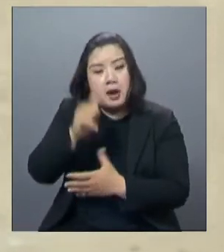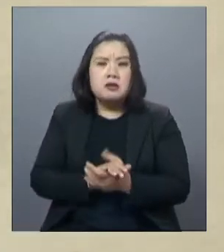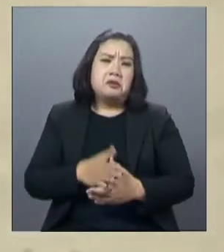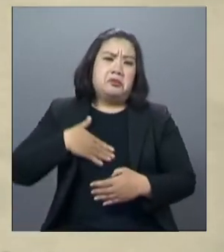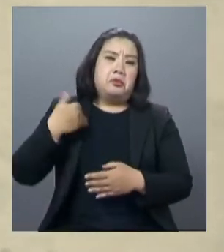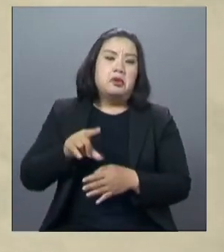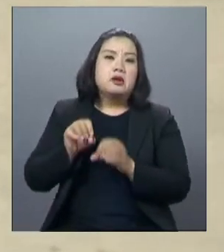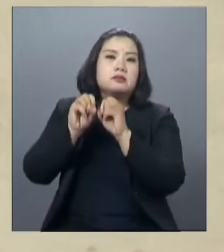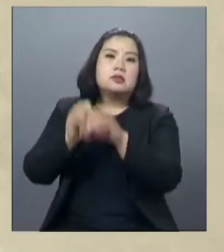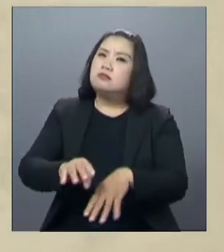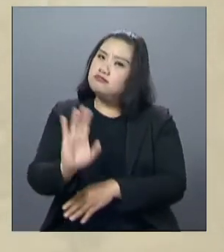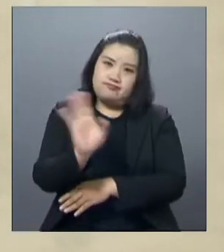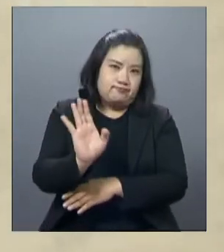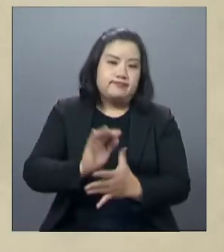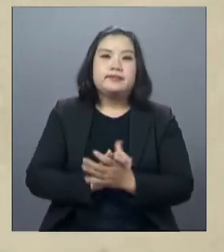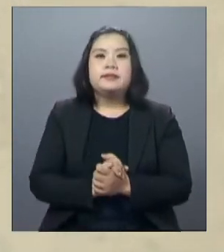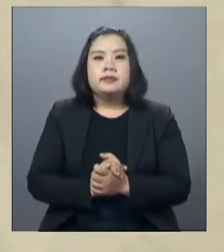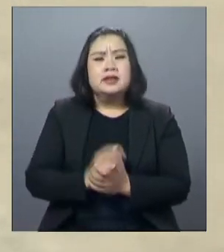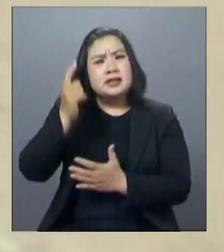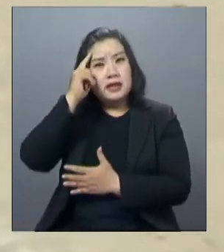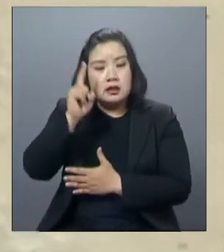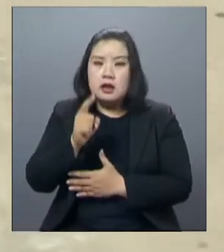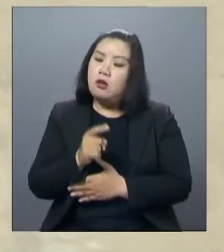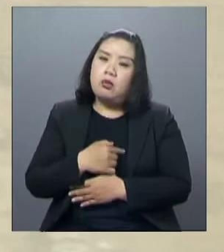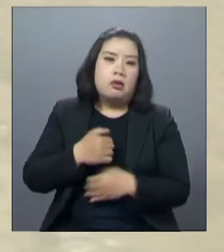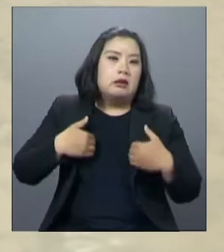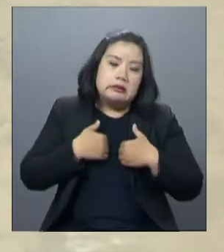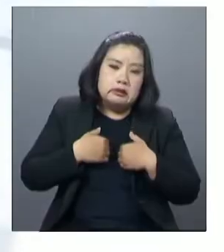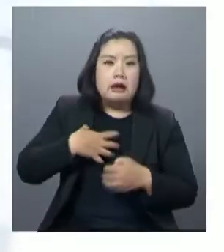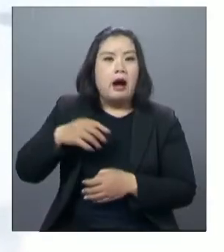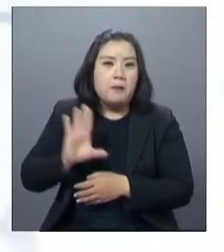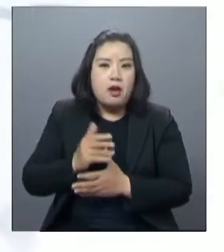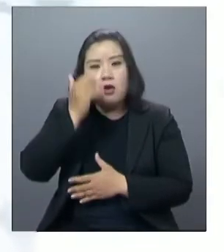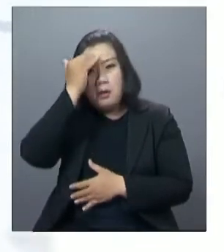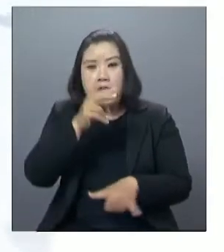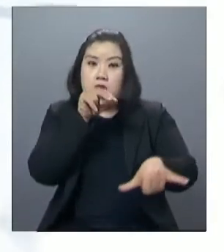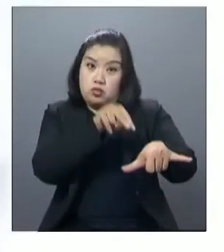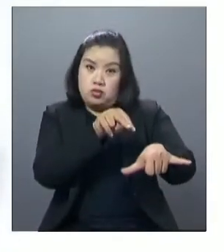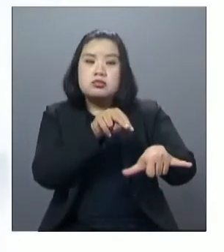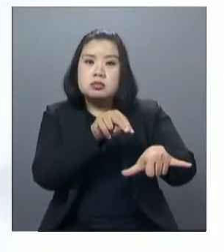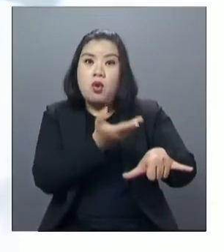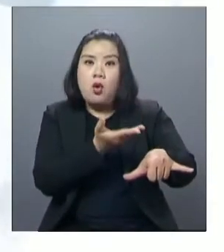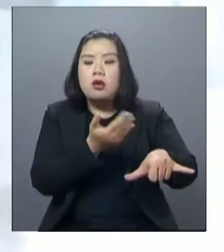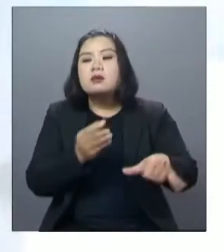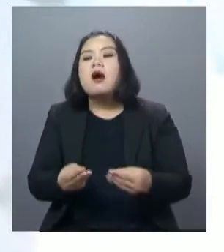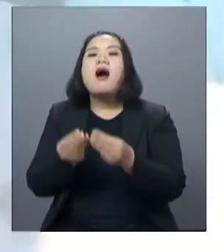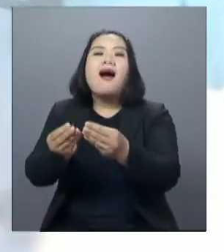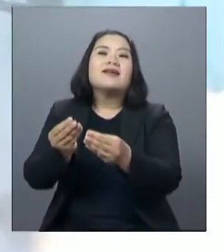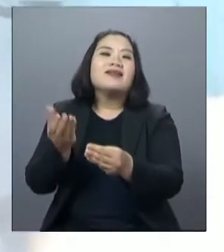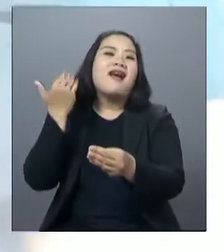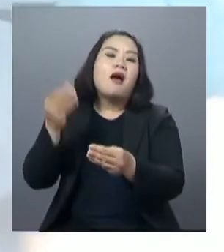ไปทิ้งถ้ารู้สึกว่าเลี้ยงไม่ไหวหรือว่าเบื่อหน่ายหมาตัวนั้นตัวที่เราขอมาขอให้เอาไปคืนเขาเ